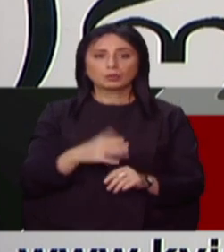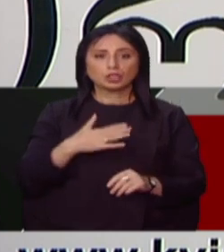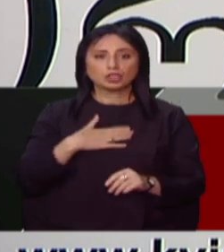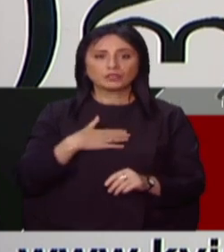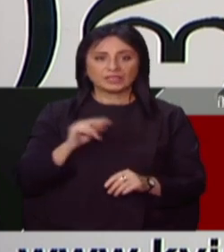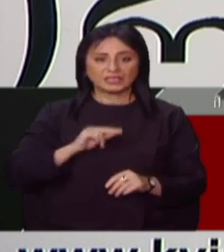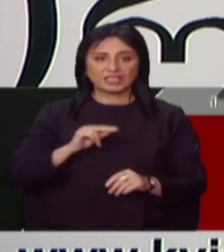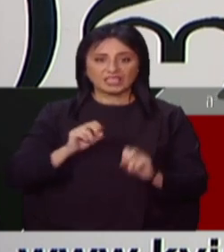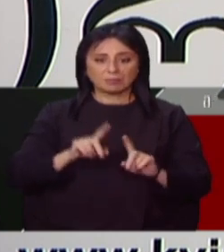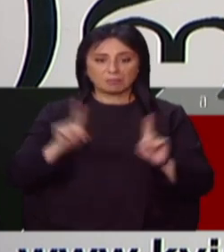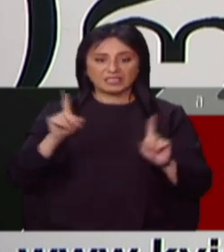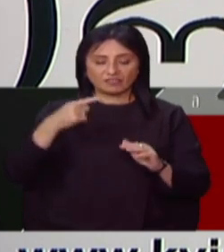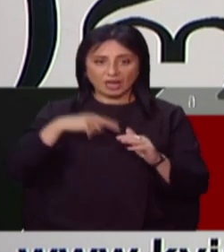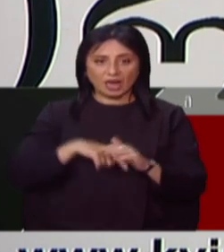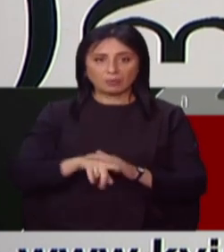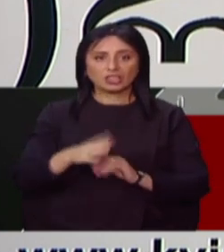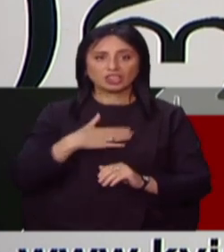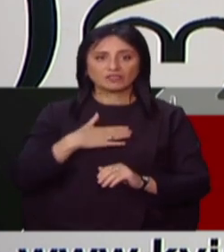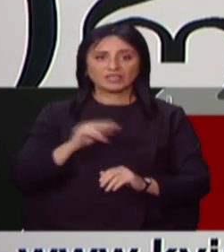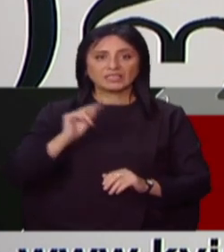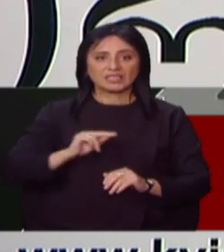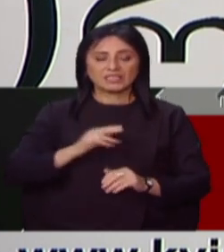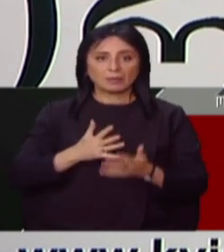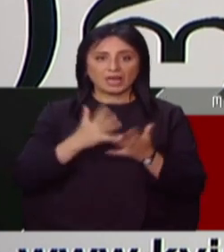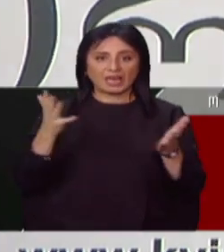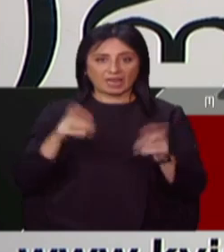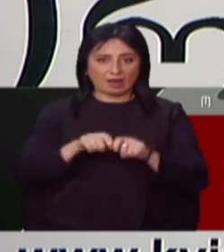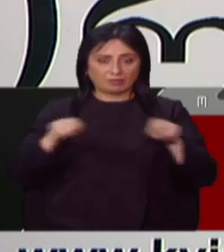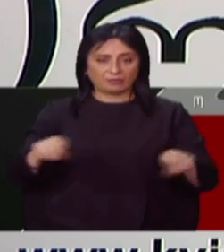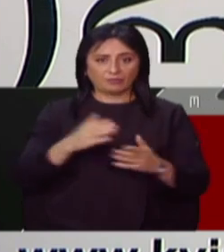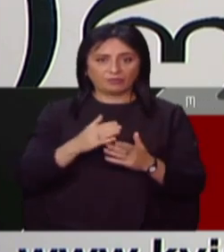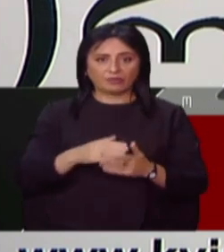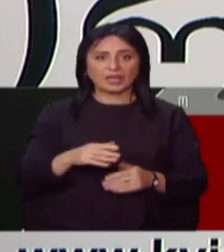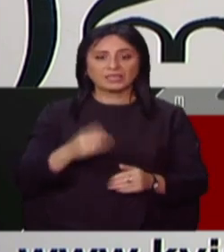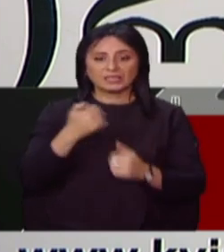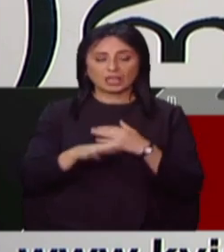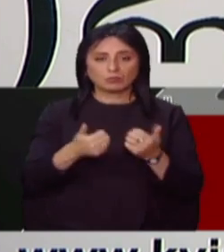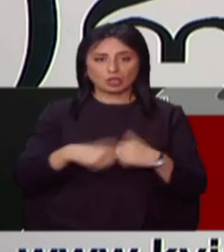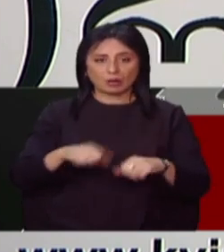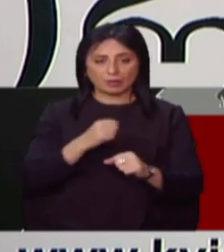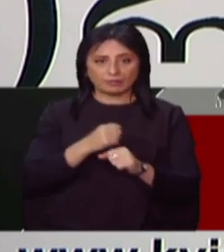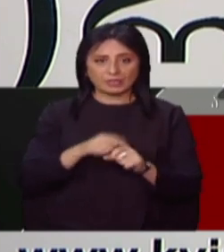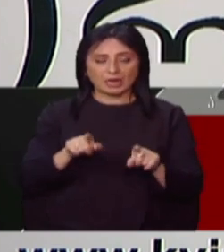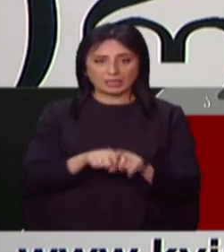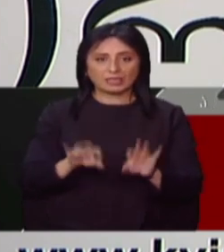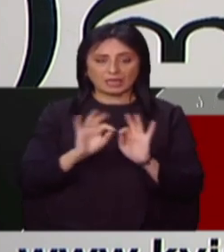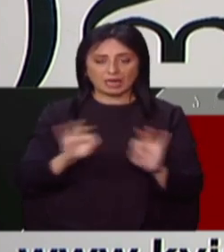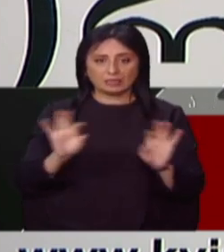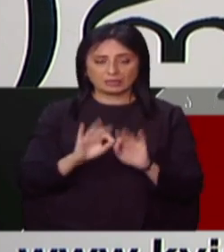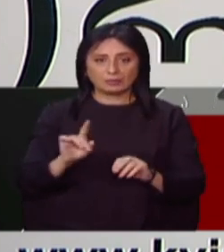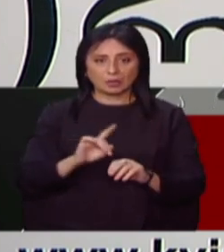ჩვენი სამუშაო სპეციფიკიდან გამომდინარე, ჩვენი საქმიანობა ღია და გამჭვირვალეა. ცენტრალურმა საარჩევნო კომისიამ გააკეთა ასეთი განცხადება,